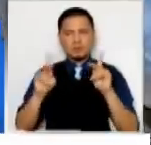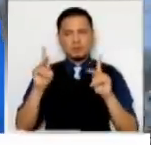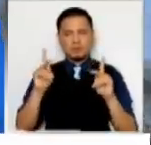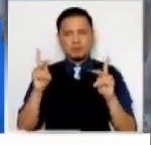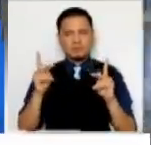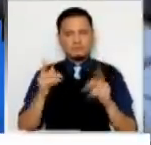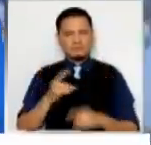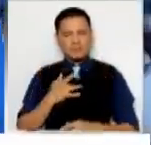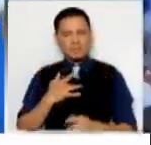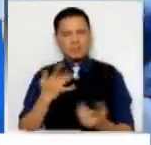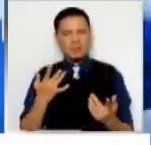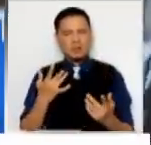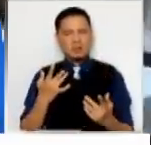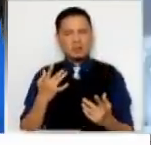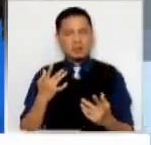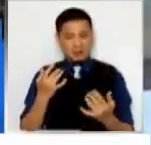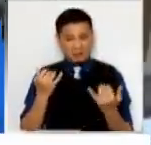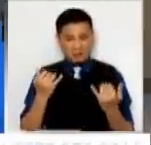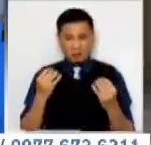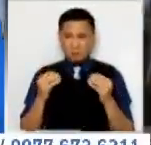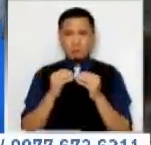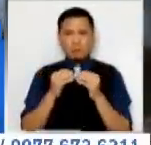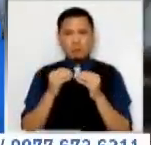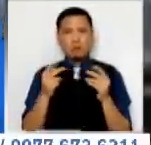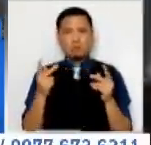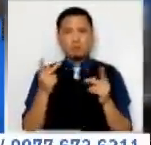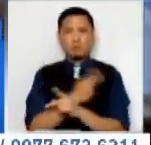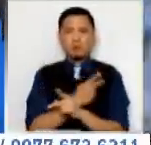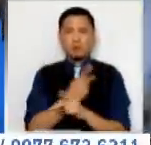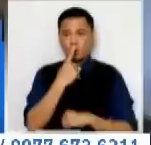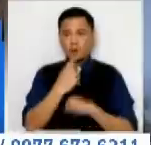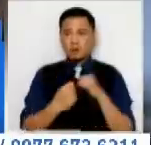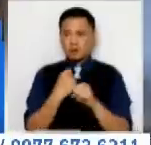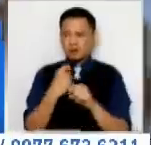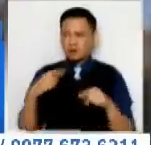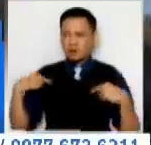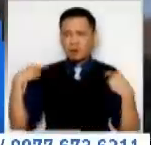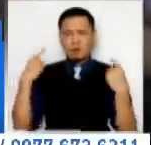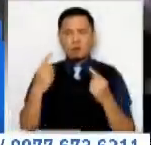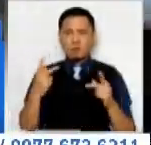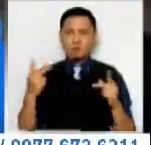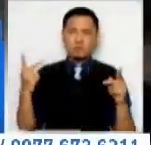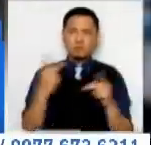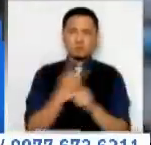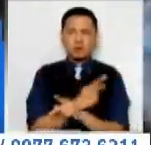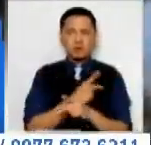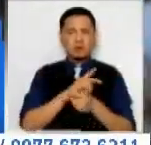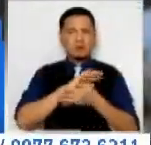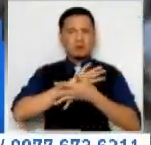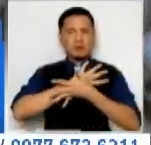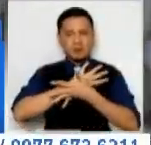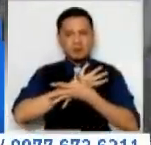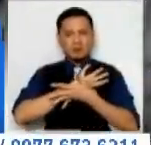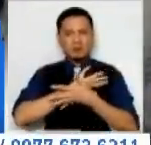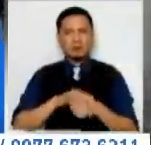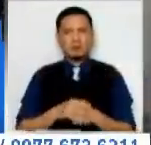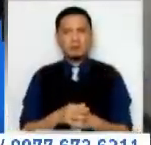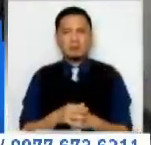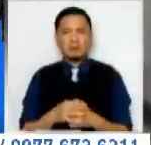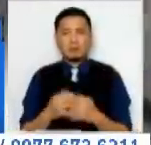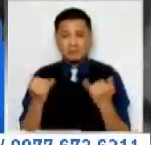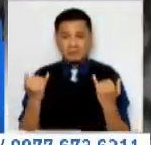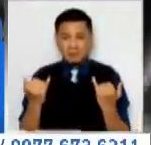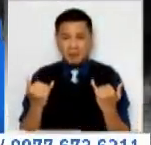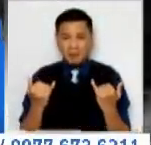mas dumami, di ba, yung after one year itong pong kaso ng COVID-19 sa bansa. Parang ngayon pa lamang nagkakaroon po